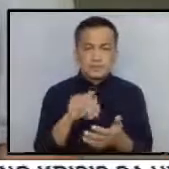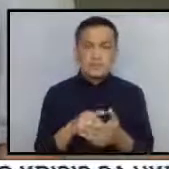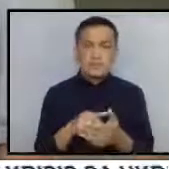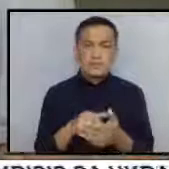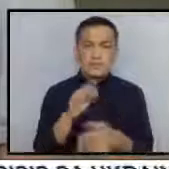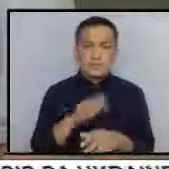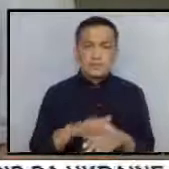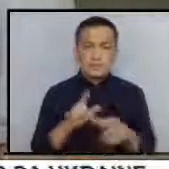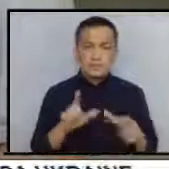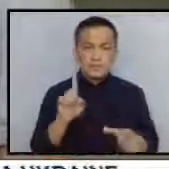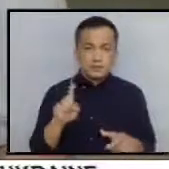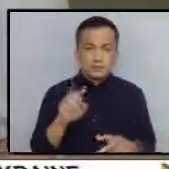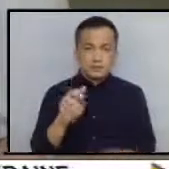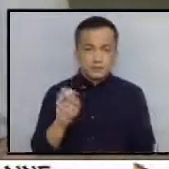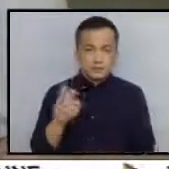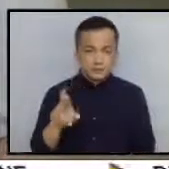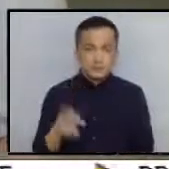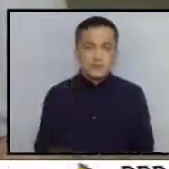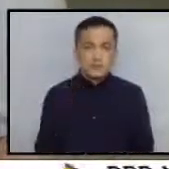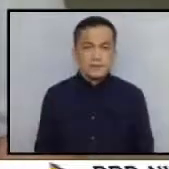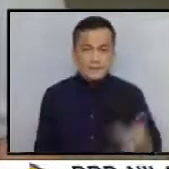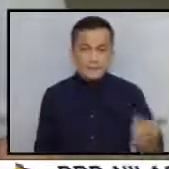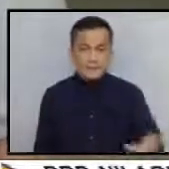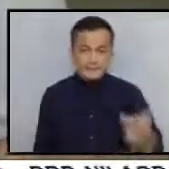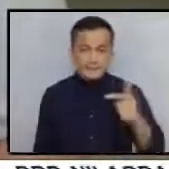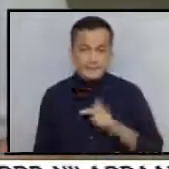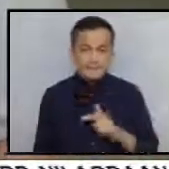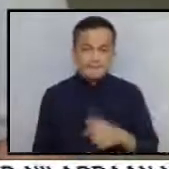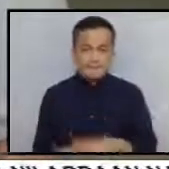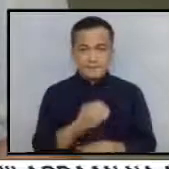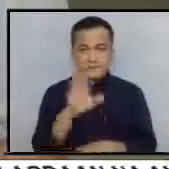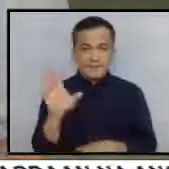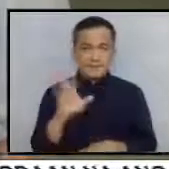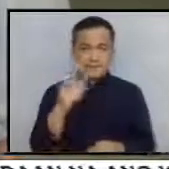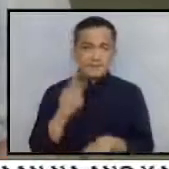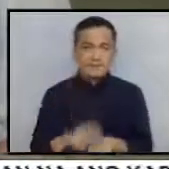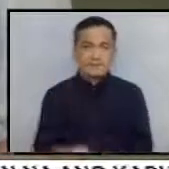Jillian Geronimo para sa Morning Show ng Bayan, Rise and Shine, Pilipinas.